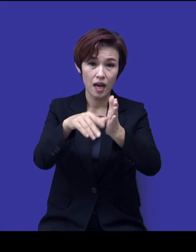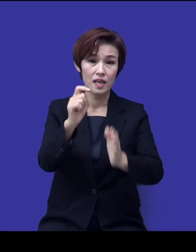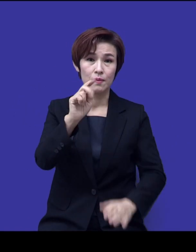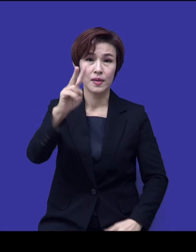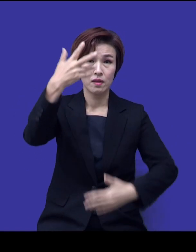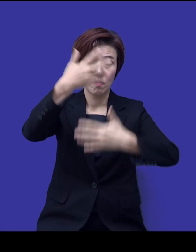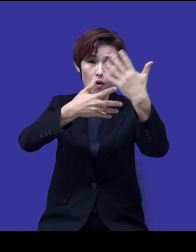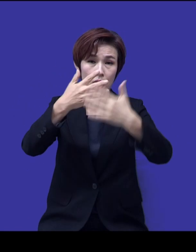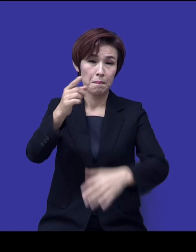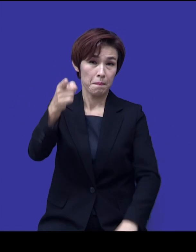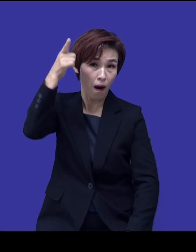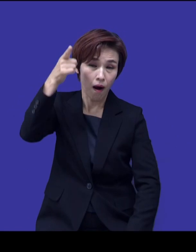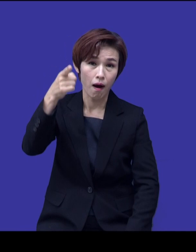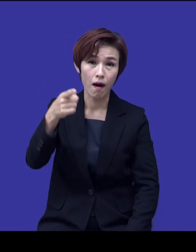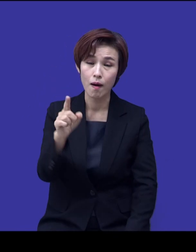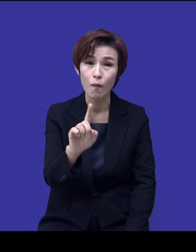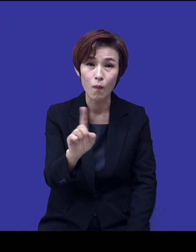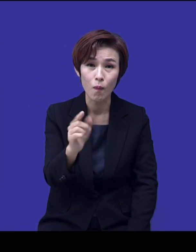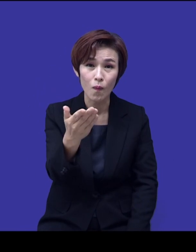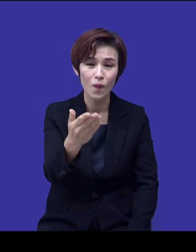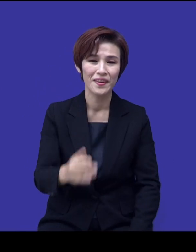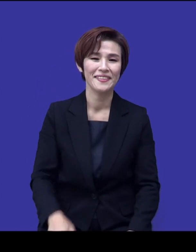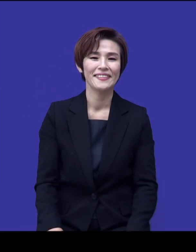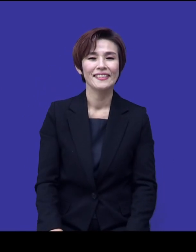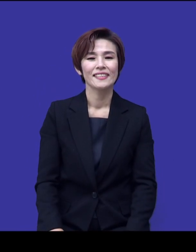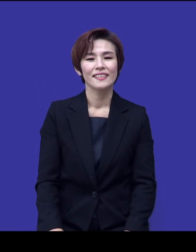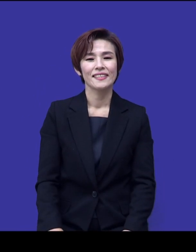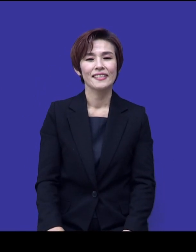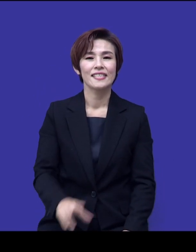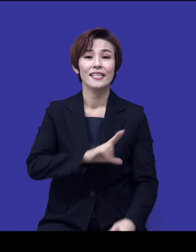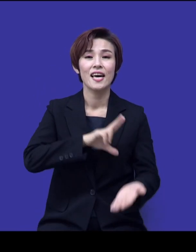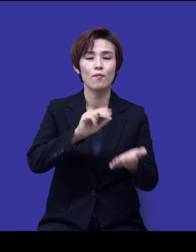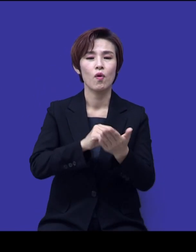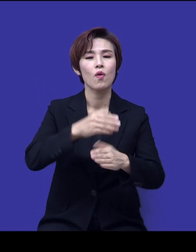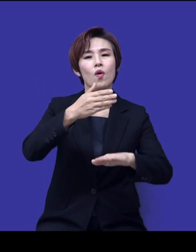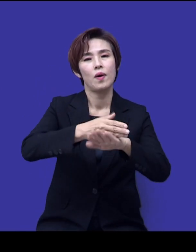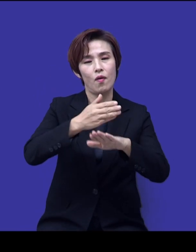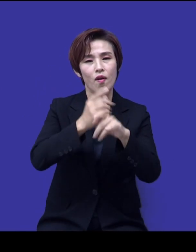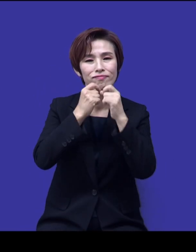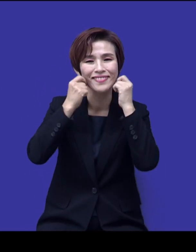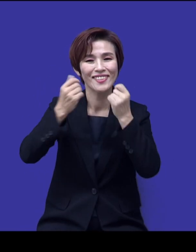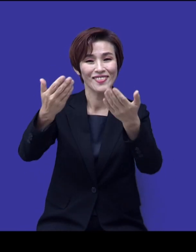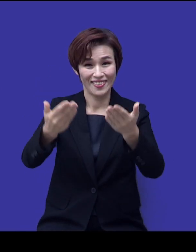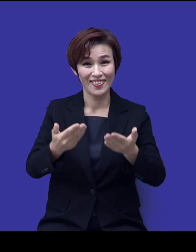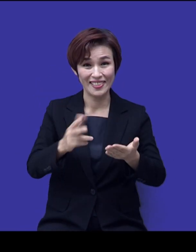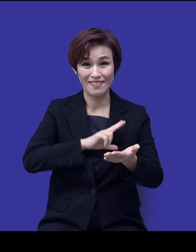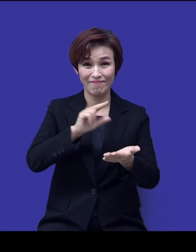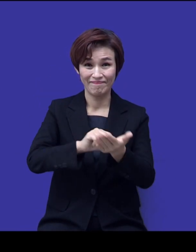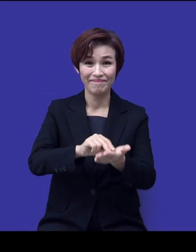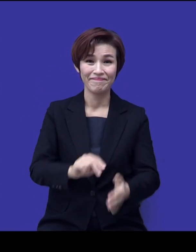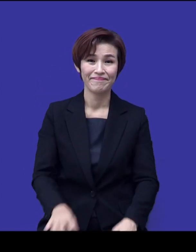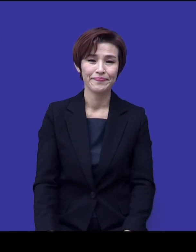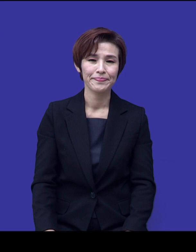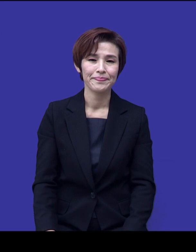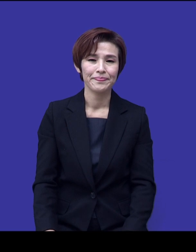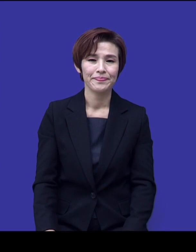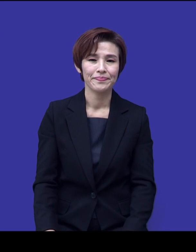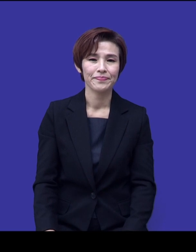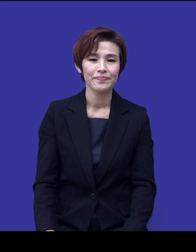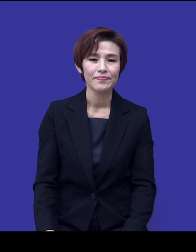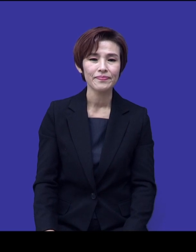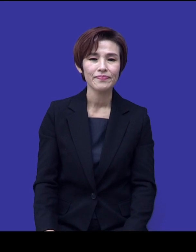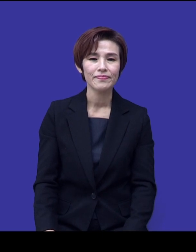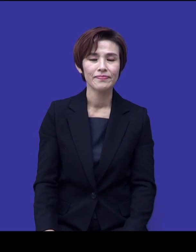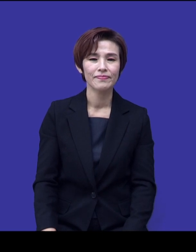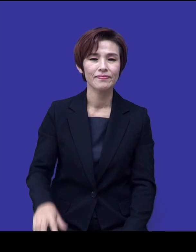받는 작품을 만드셨네요. 이거 어떤 작품이셨나요? 네, 고마워 웃게 해줘서 했는데요. 네, 고마워 웃게 해줘서. 강원래 씨가 저희 병원